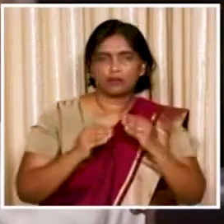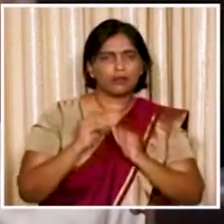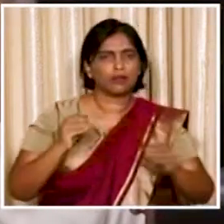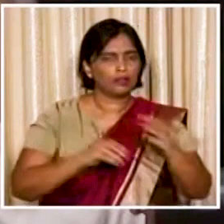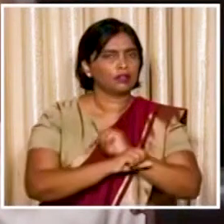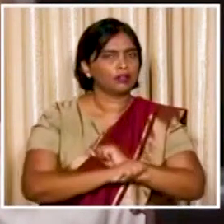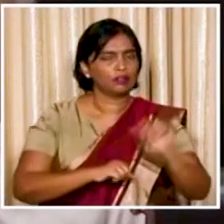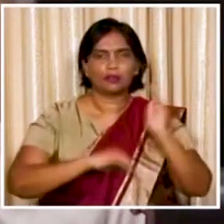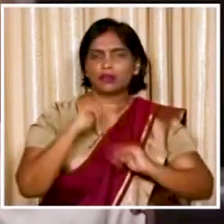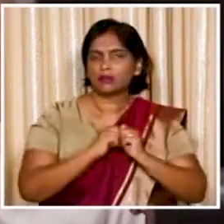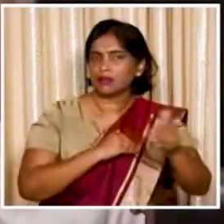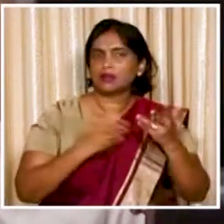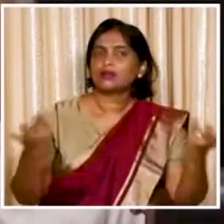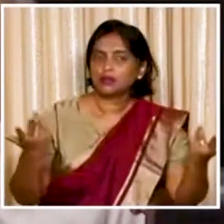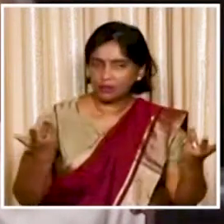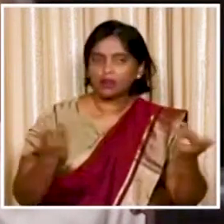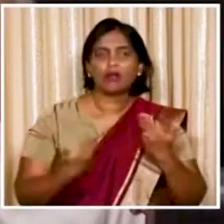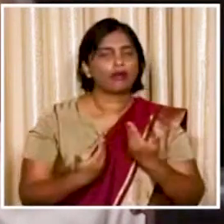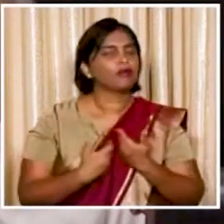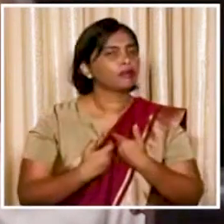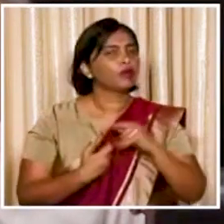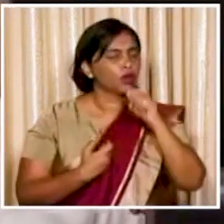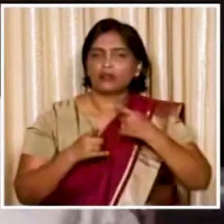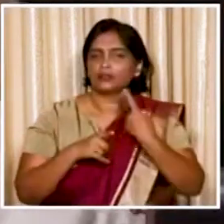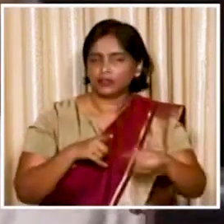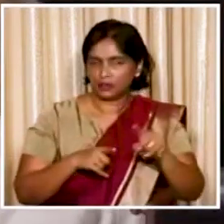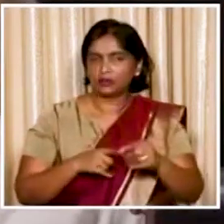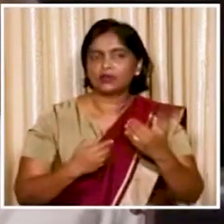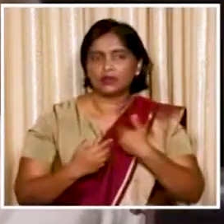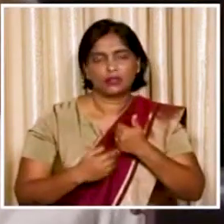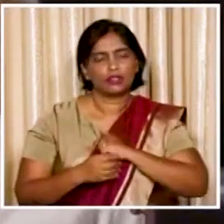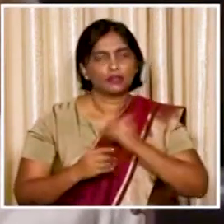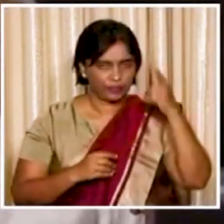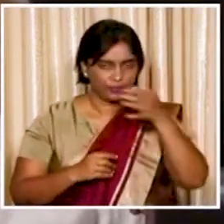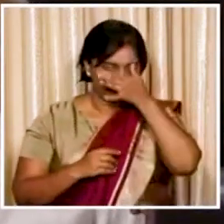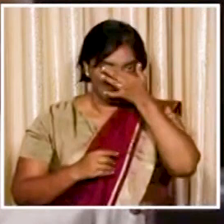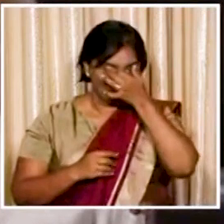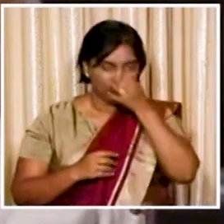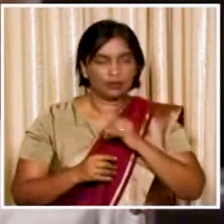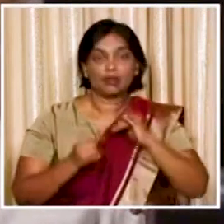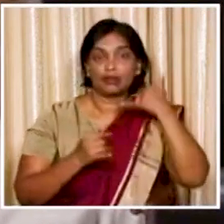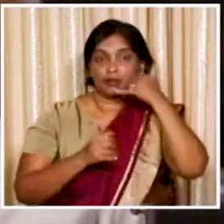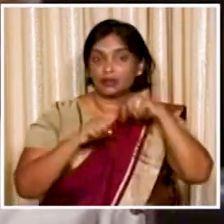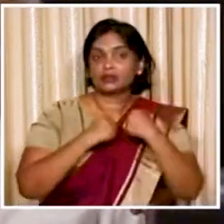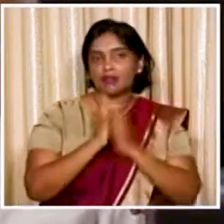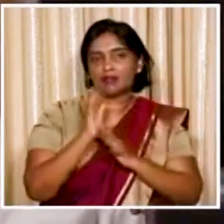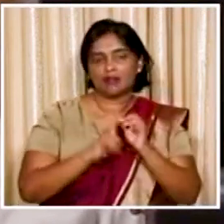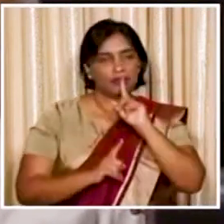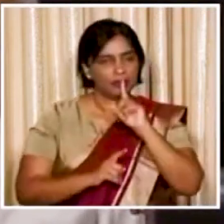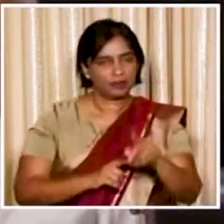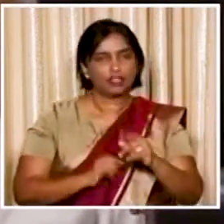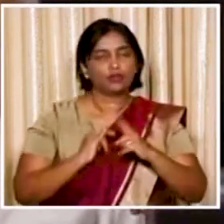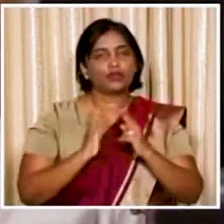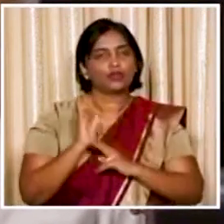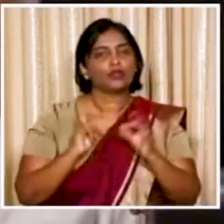නැහැ. ක්‍රියාකාරී විකල්පයක් නැත්තම් අපිට තියෙන්නේ මේක අනුමත කිරීම. මම කැමති විශේෂයෙන්ම අපේ සජබේ මන්ත්‍රීවරුන්ටත් කියන්න